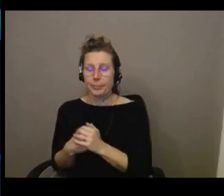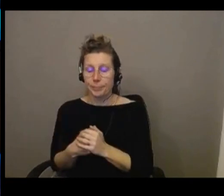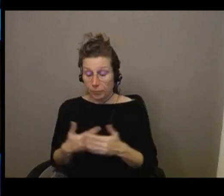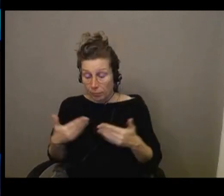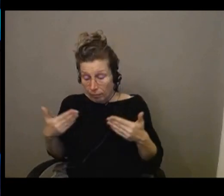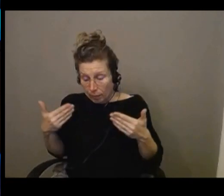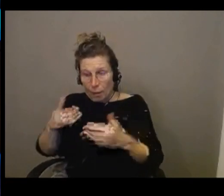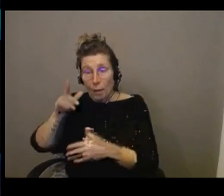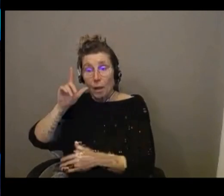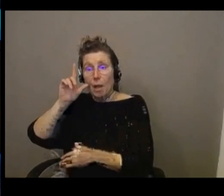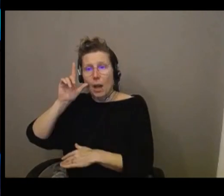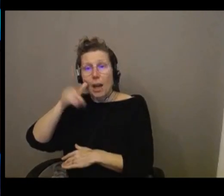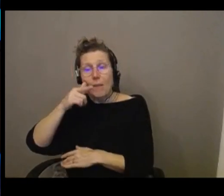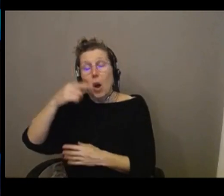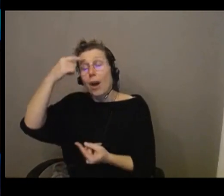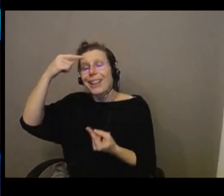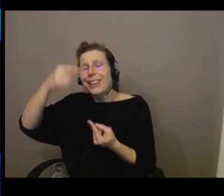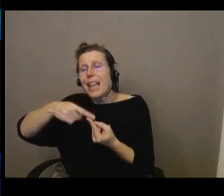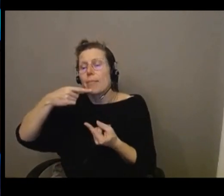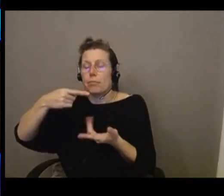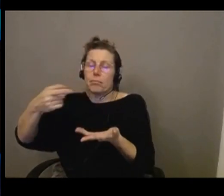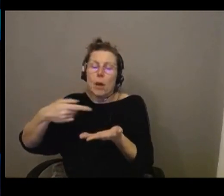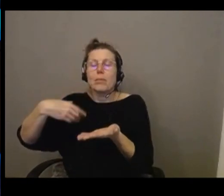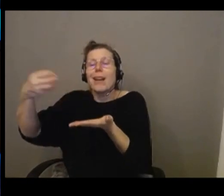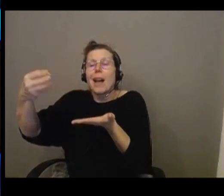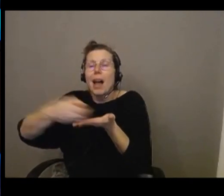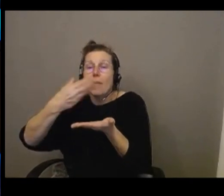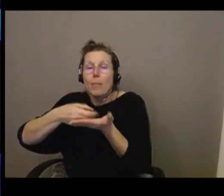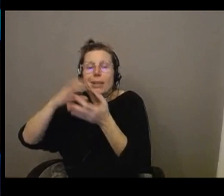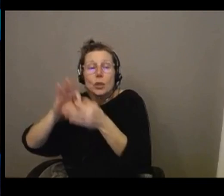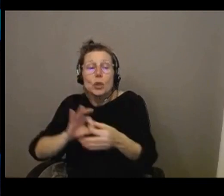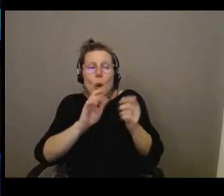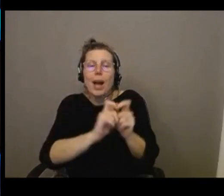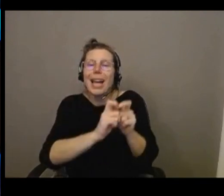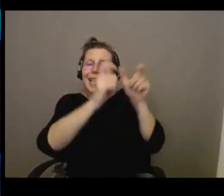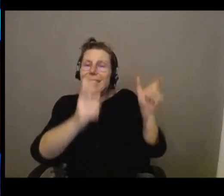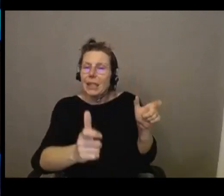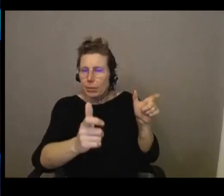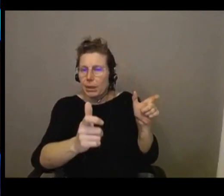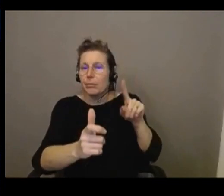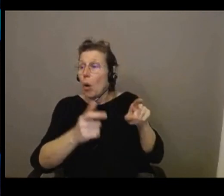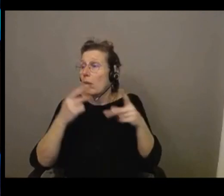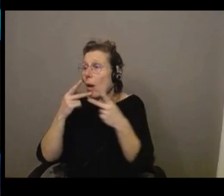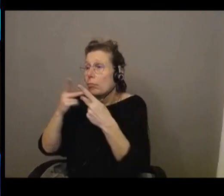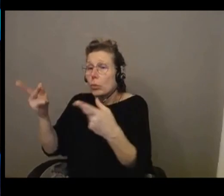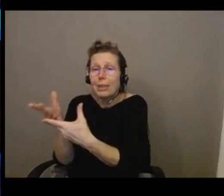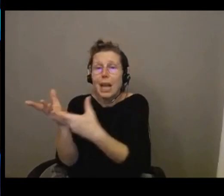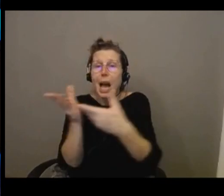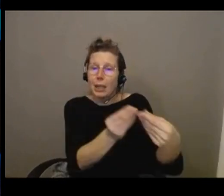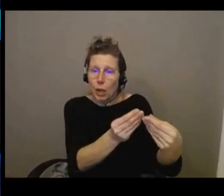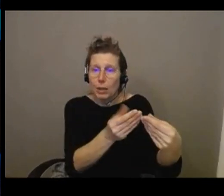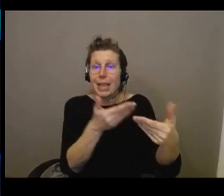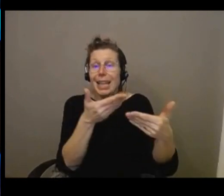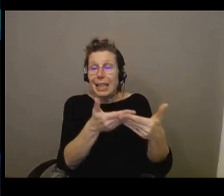en matière d'établissements recevant le public, de façon à ce qu'elles soient collectées sur une plateforme qui s'appelle Accès